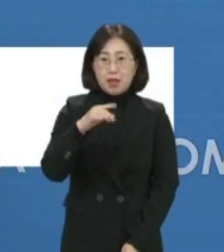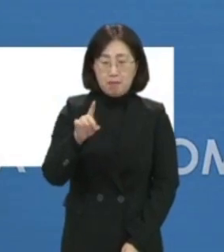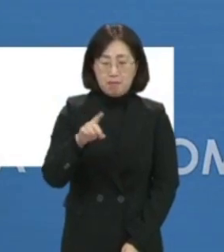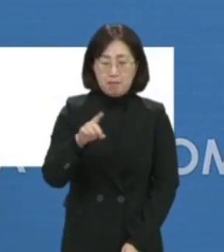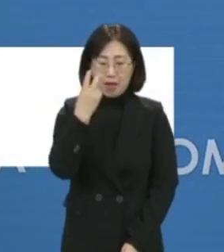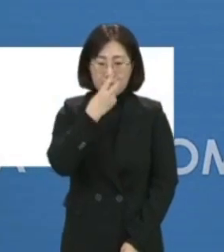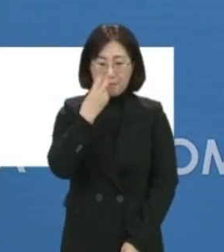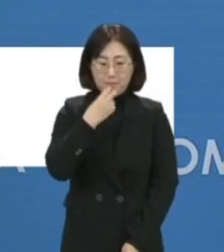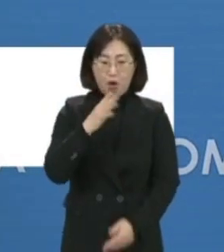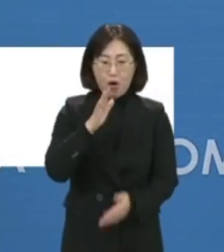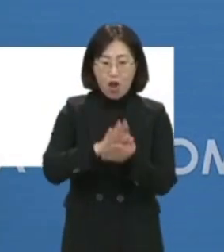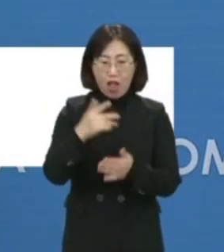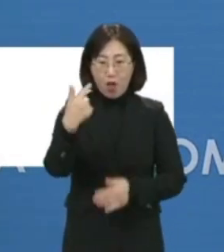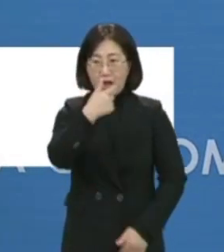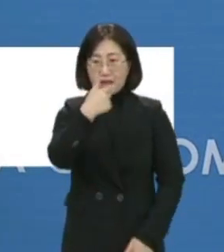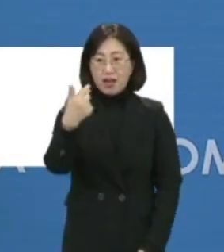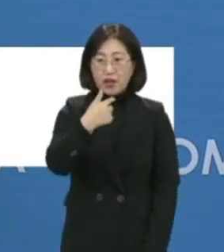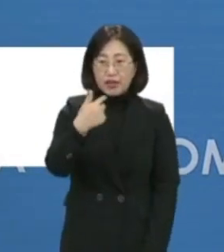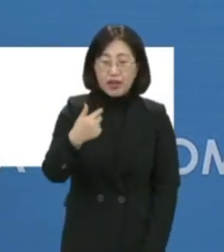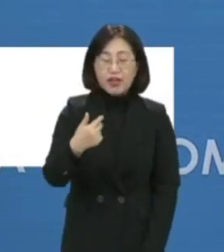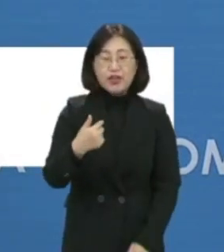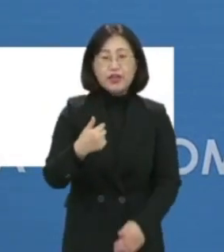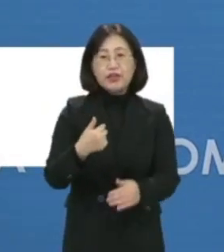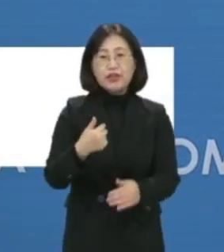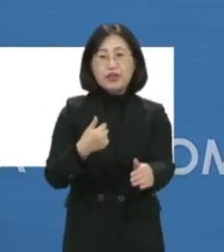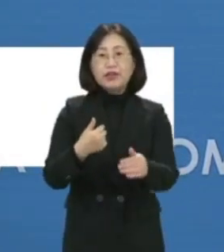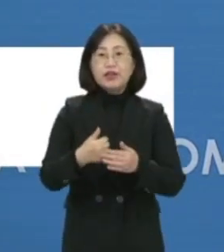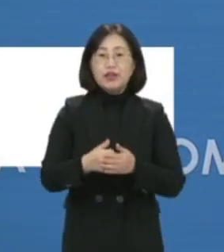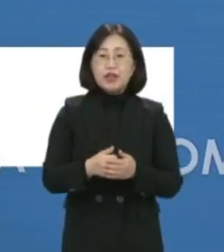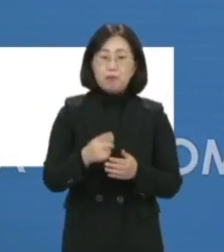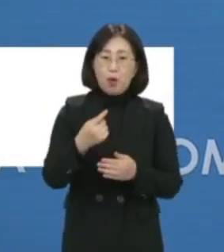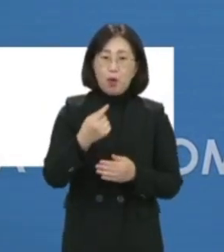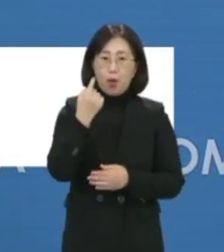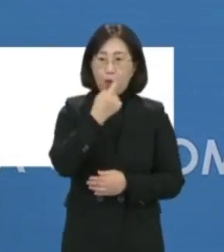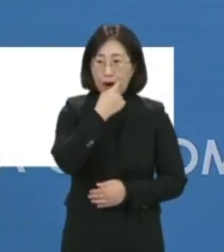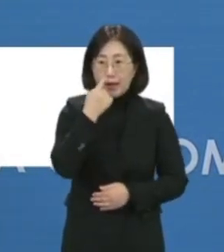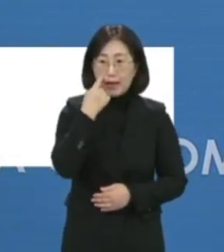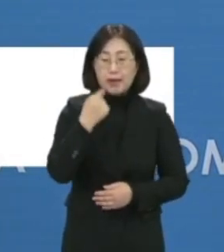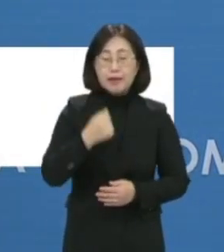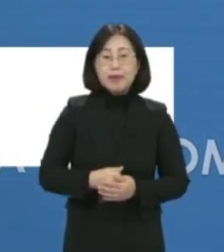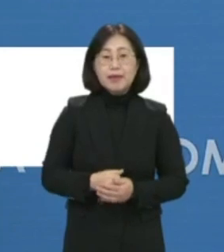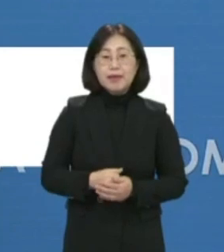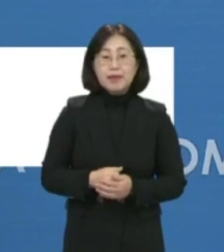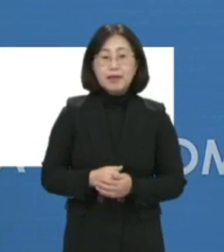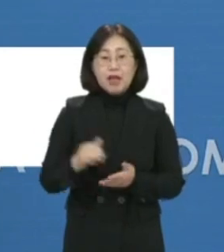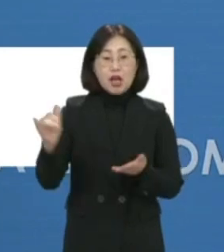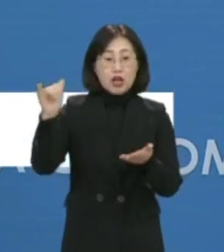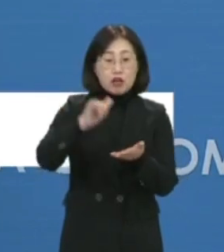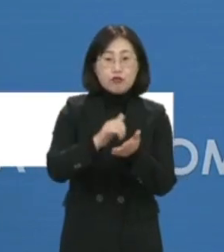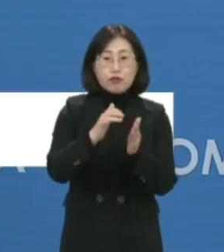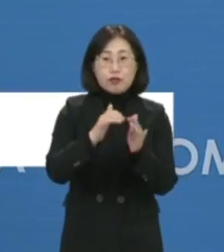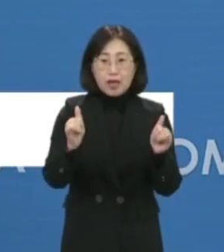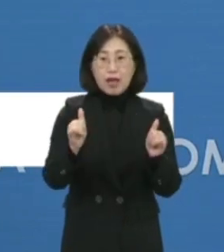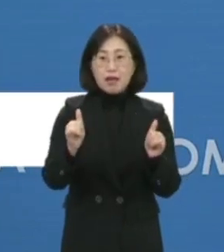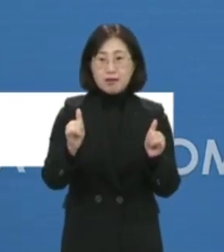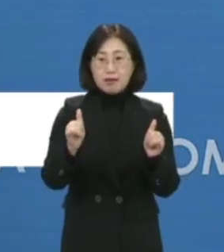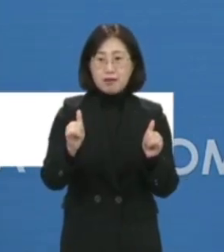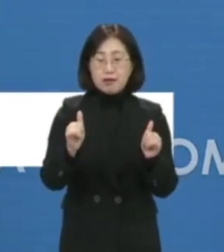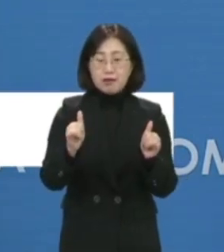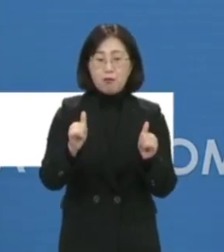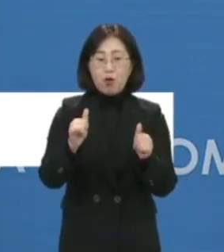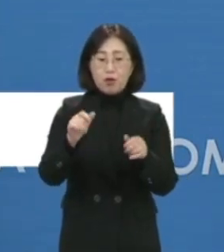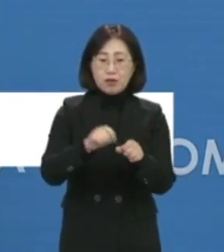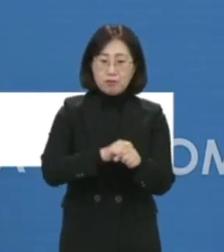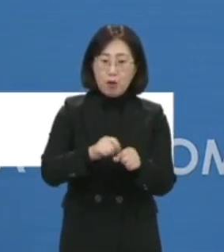여러 항상 검색기 등을 통해서 신변에 은닉된 내용들을 확인할 수 있고요. 그 입국자들이 24시간 계속 들어오고 또 특수